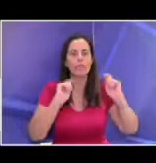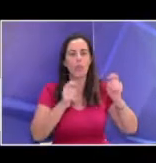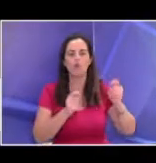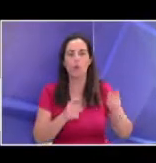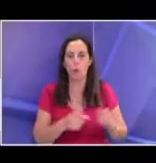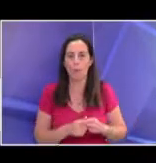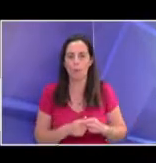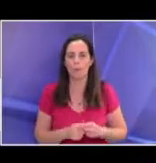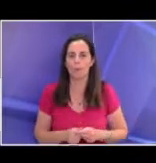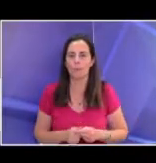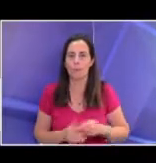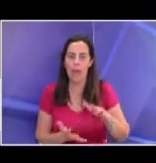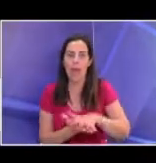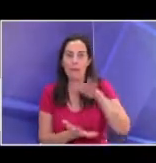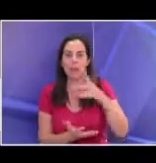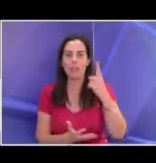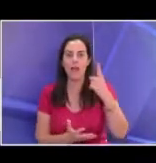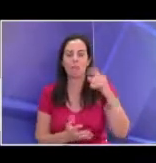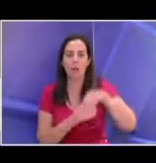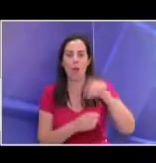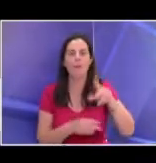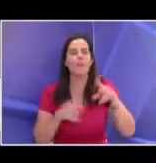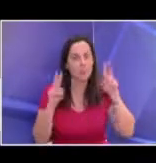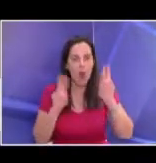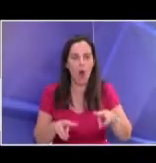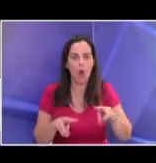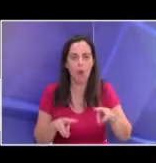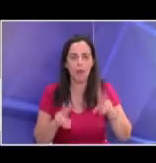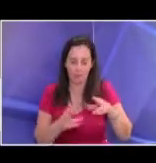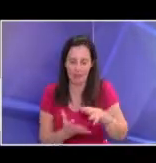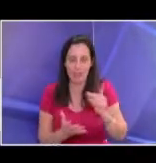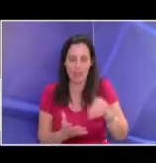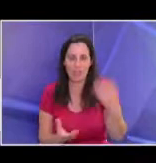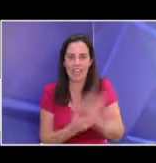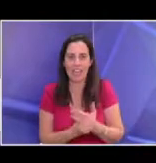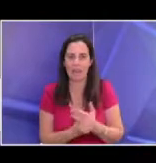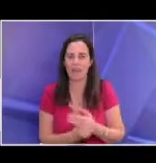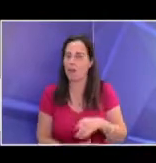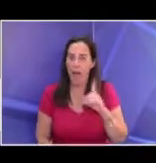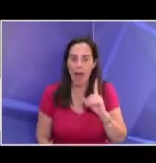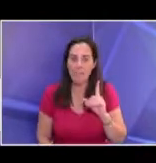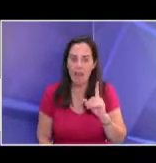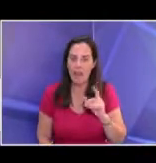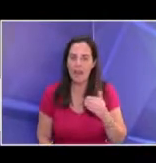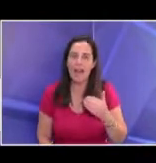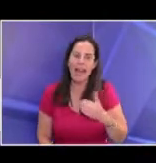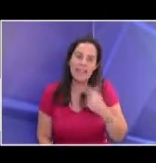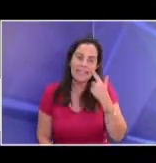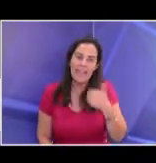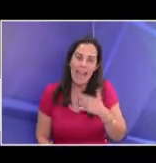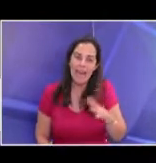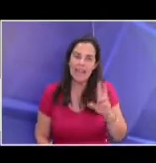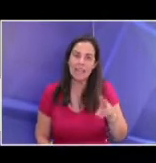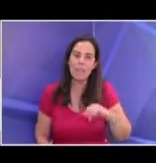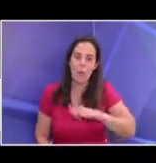זה למאגר הזה של אחד מתוך אחת, ויכלו, כאילו יכל להיווצר הקייס. אבל אז אני נראה כאילו